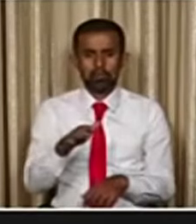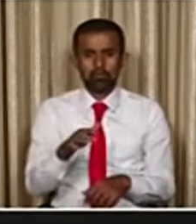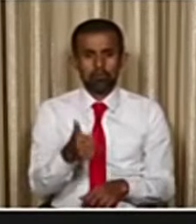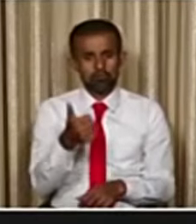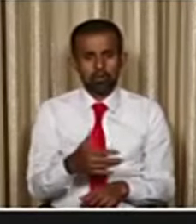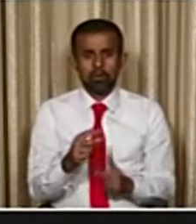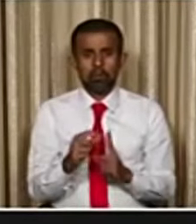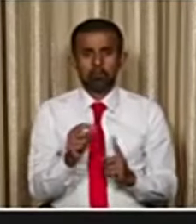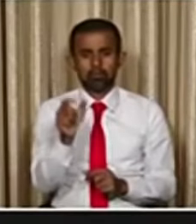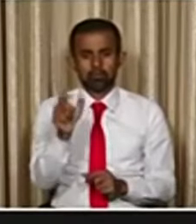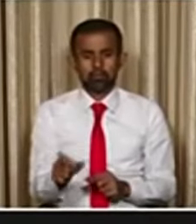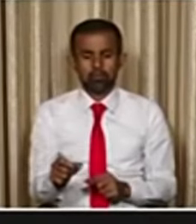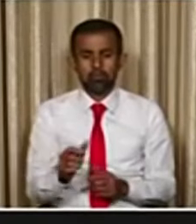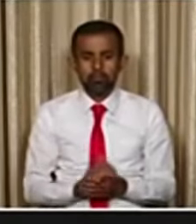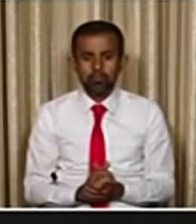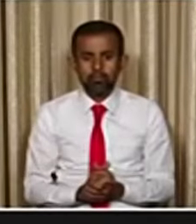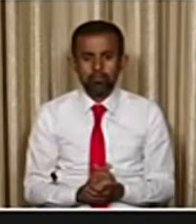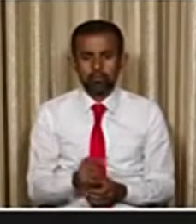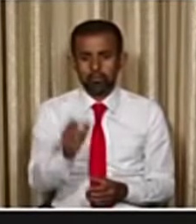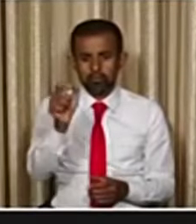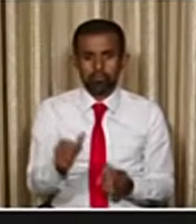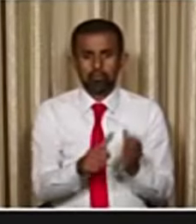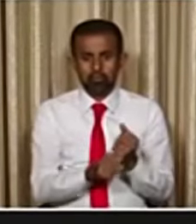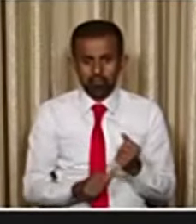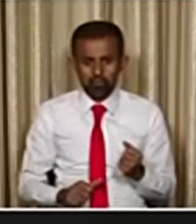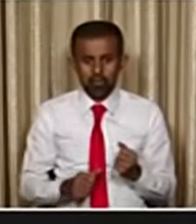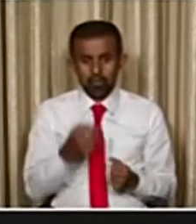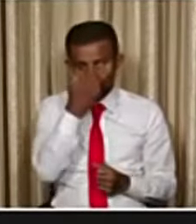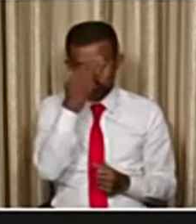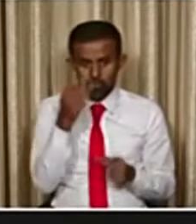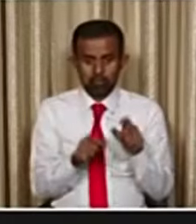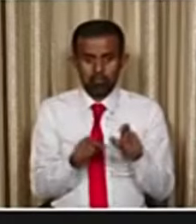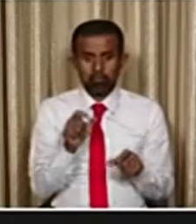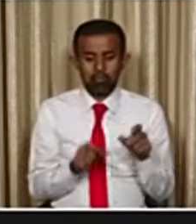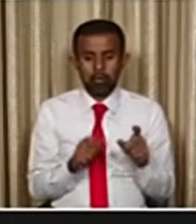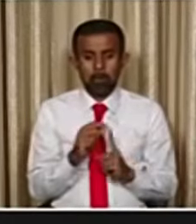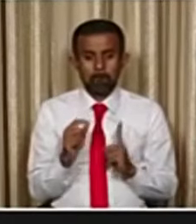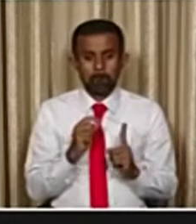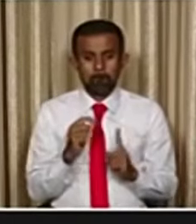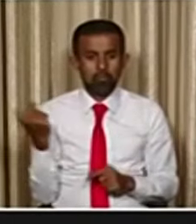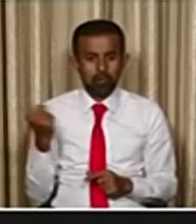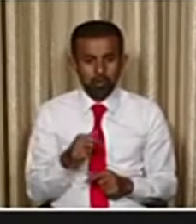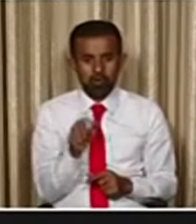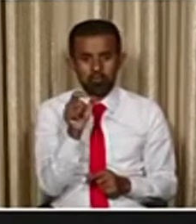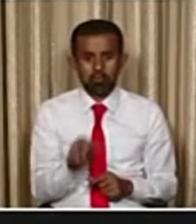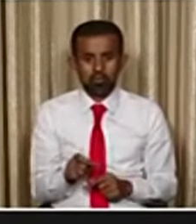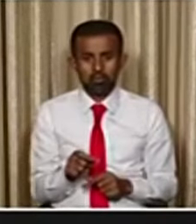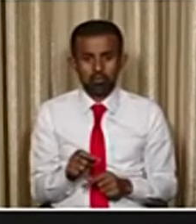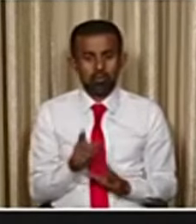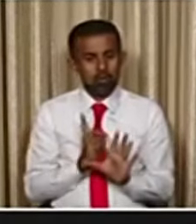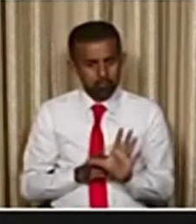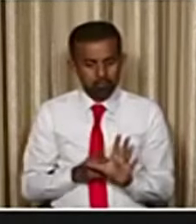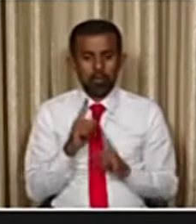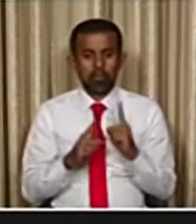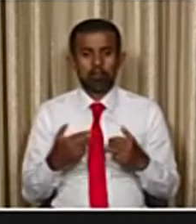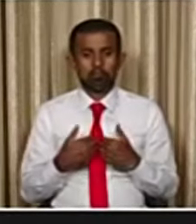ඔබතුමා බොහොම වැදගත් මන්ත්‍රීවරයෙක්. මම ඔබතුමා නියෝජනය කරන දමිළ සහෝදරරුන්ගෙන් මේ පාර්ලිමේන්තු රාව මන්ත්‍රීවරේ ඒ මිනිස්සු ගැන මම හැමදාම කතා